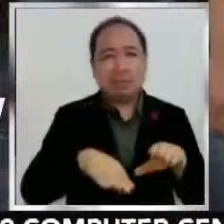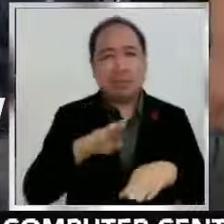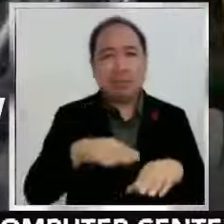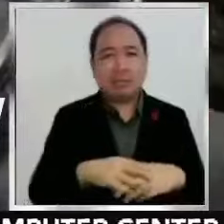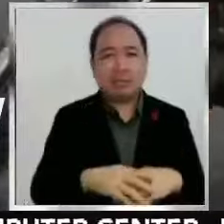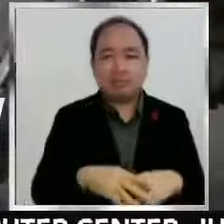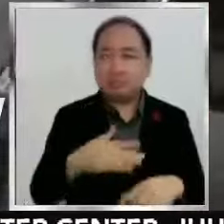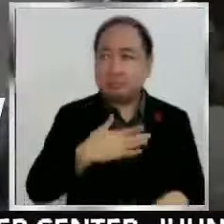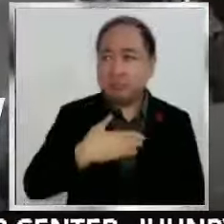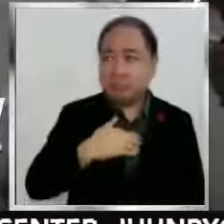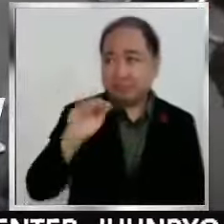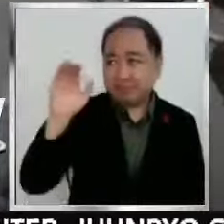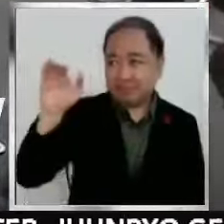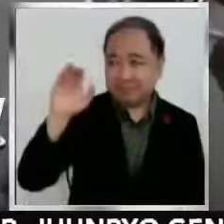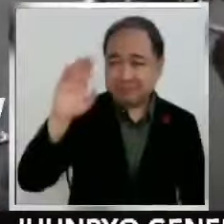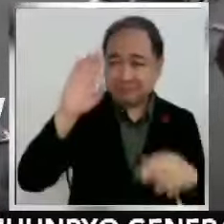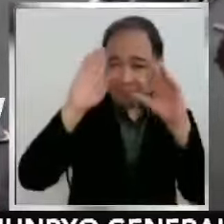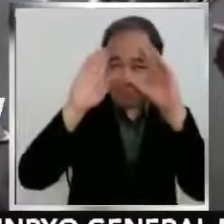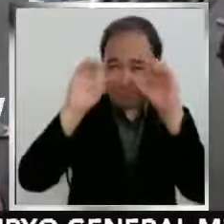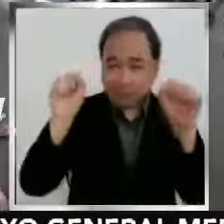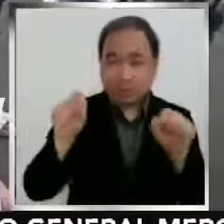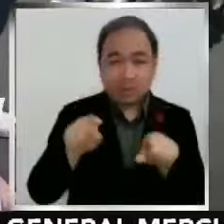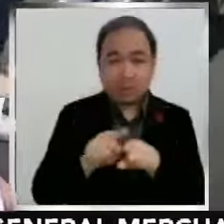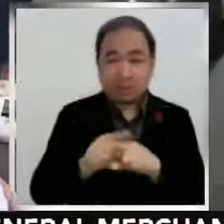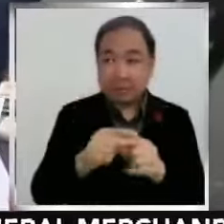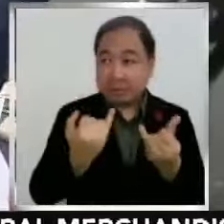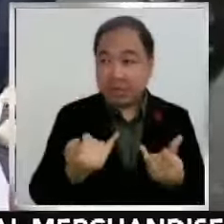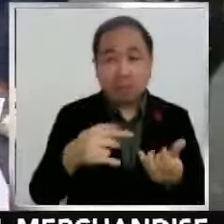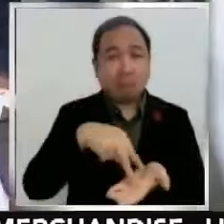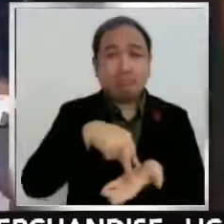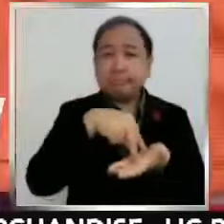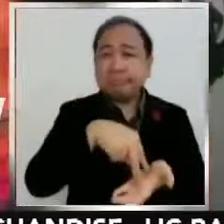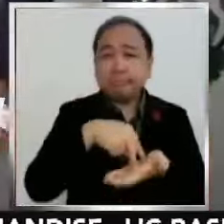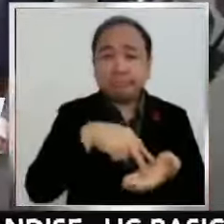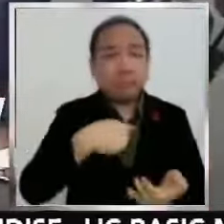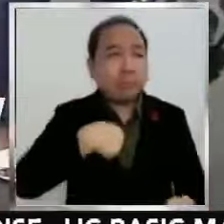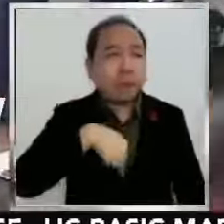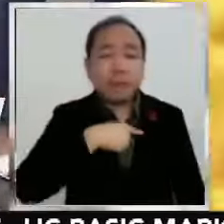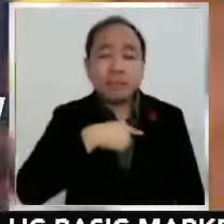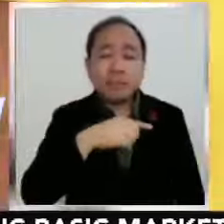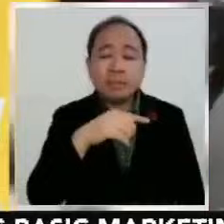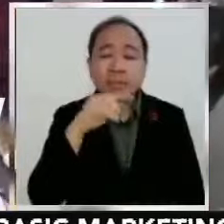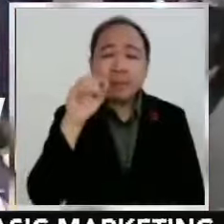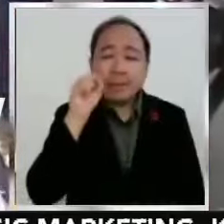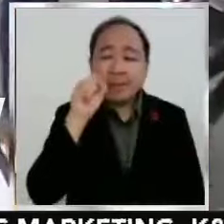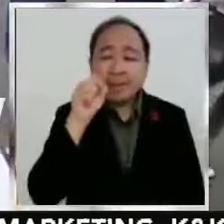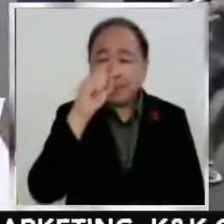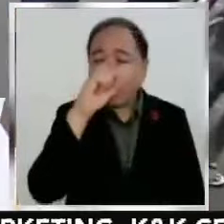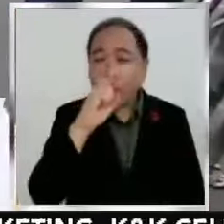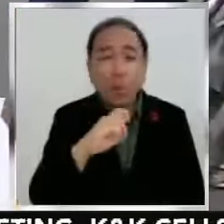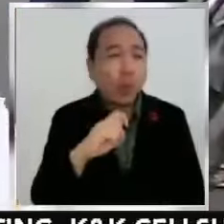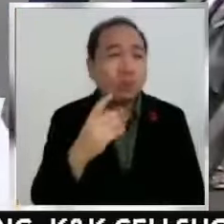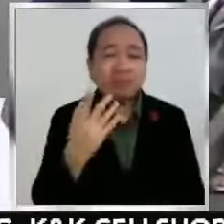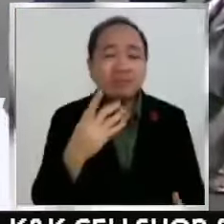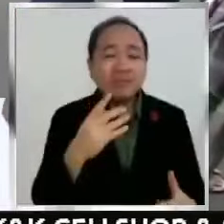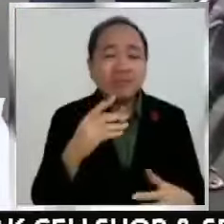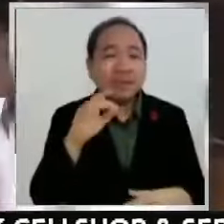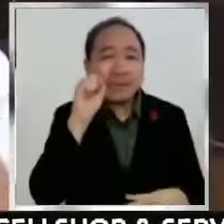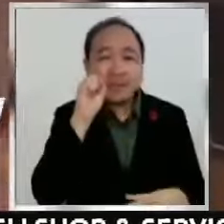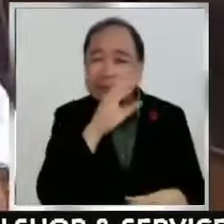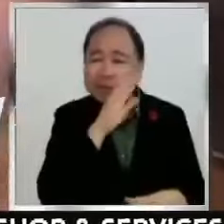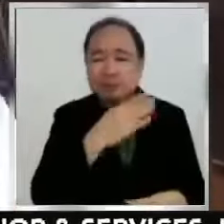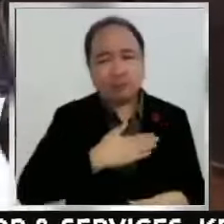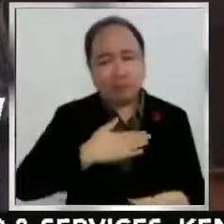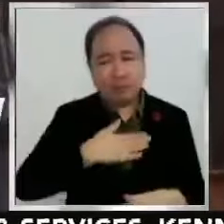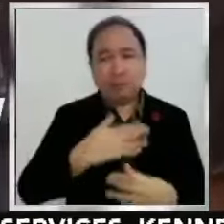po namin, katulad yan, wala kaming trabaho, mga senior citizens. Sana po, bigyan niyo rin kami kahit anong trabaho.